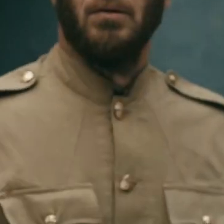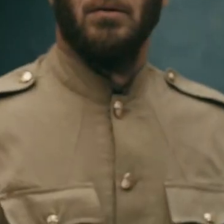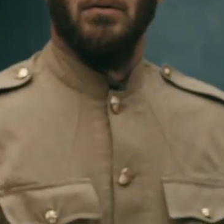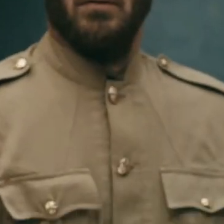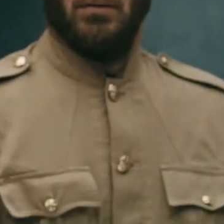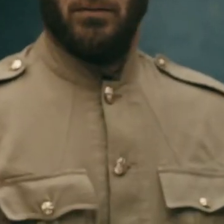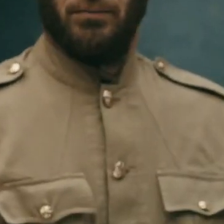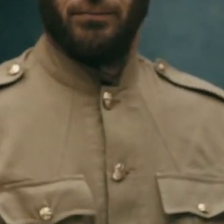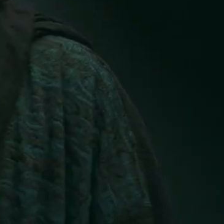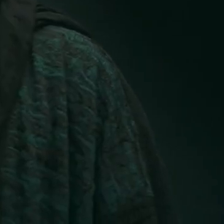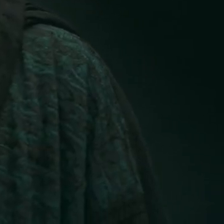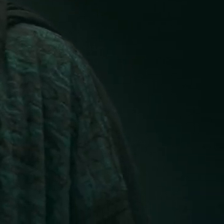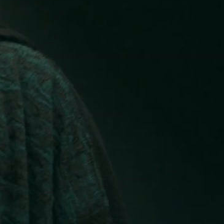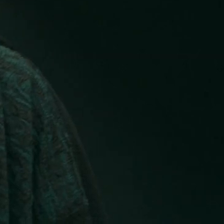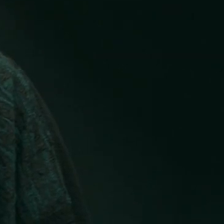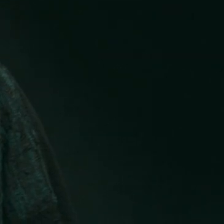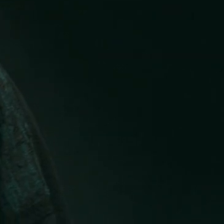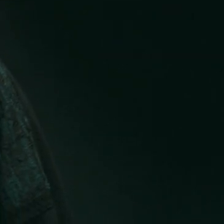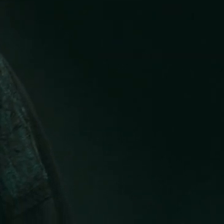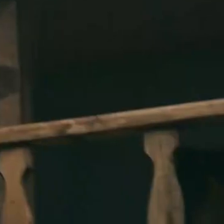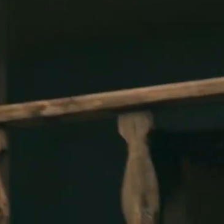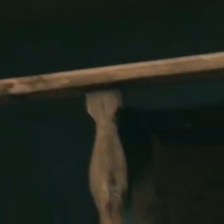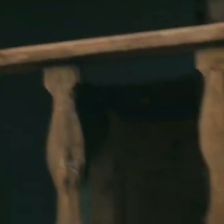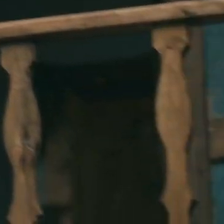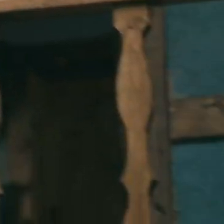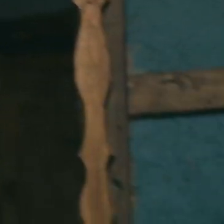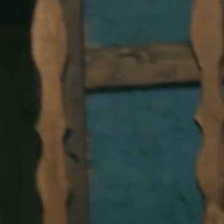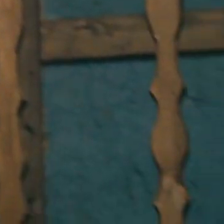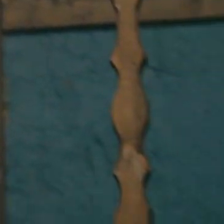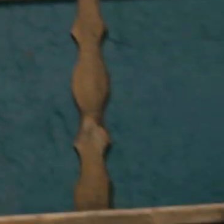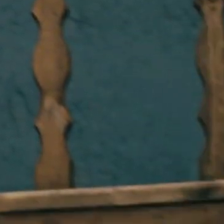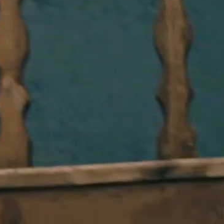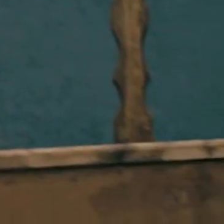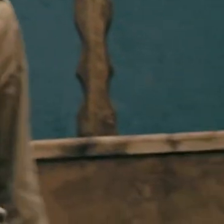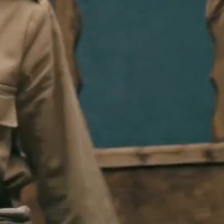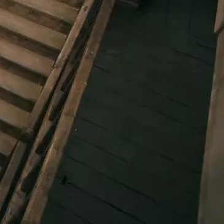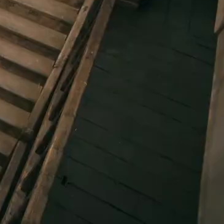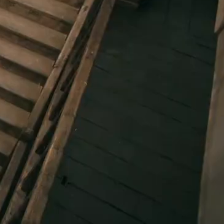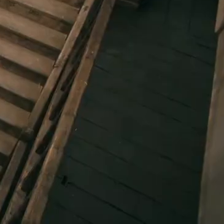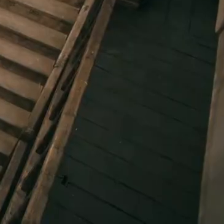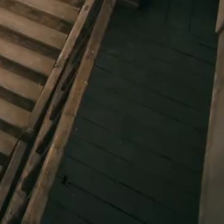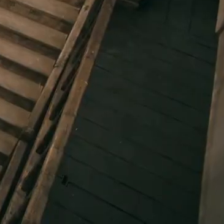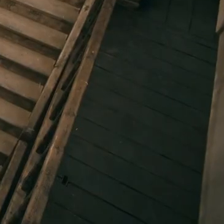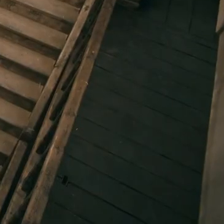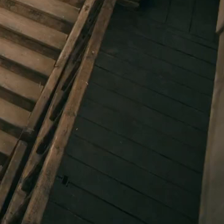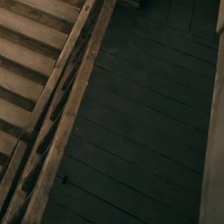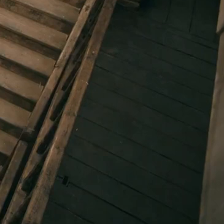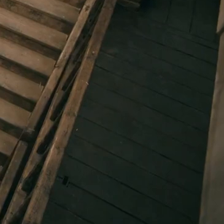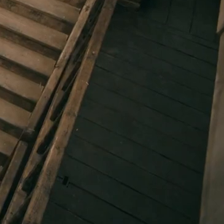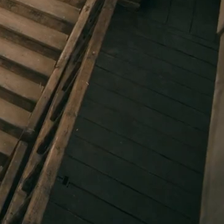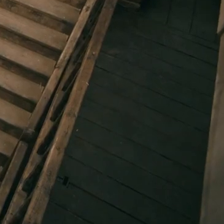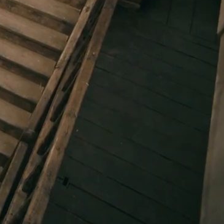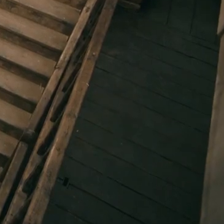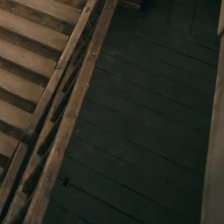toplanmış çift kanatlı merdivenlerden inen Ali'yi izliyorlar. Ali benzi atmış halde alt basamaklarda durdu.